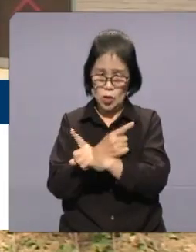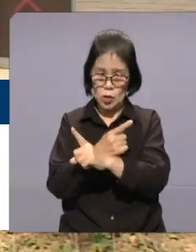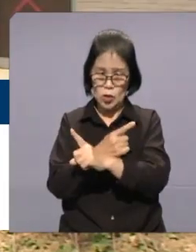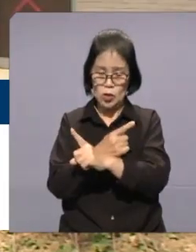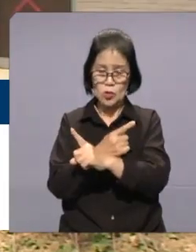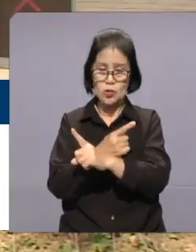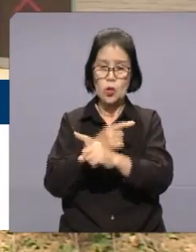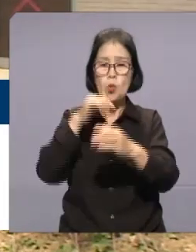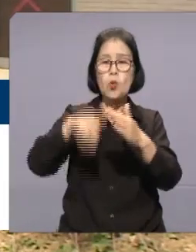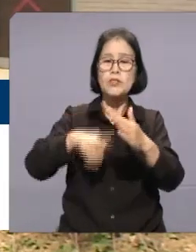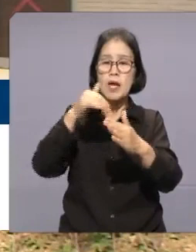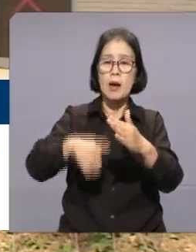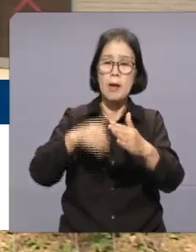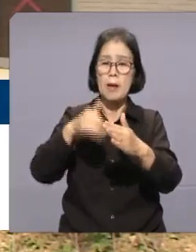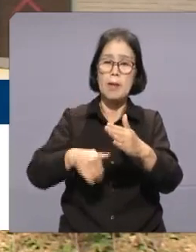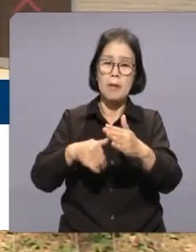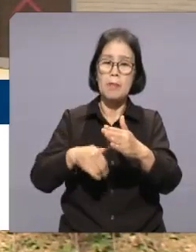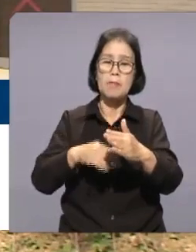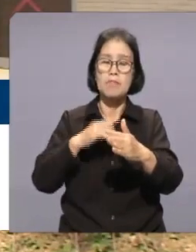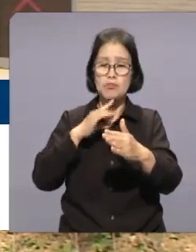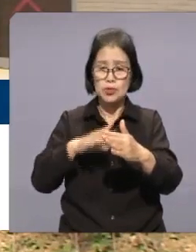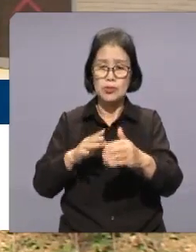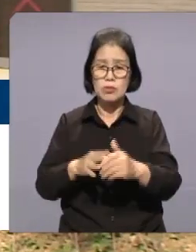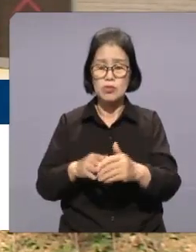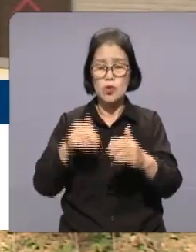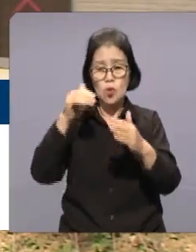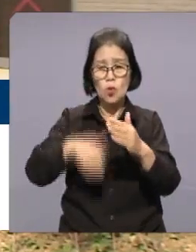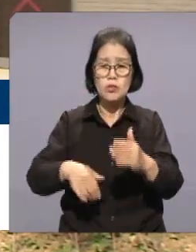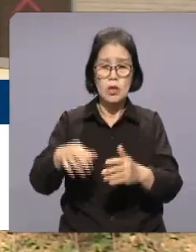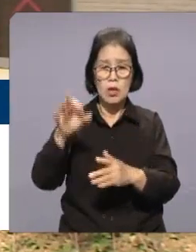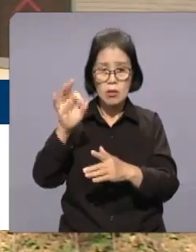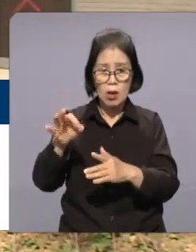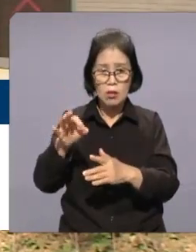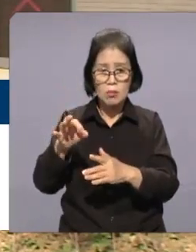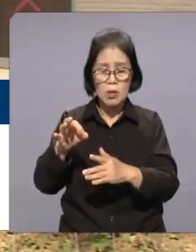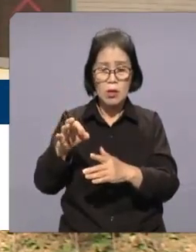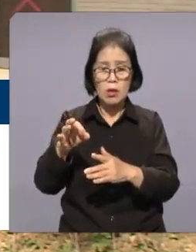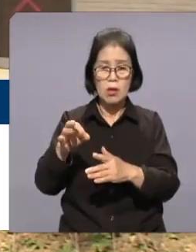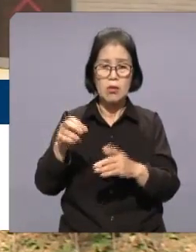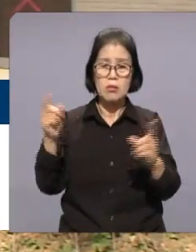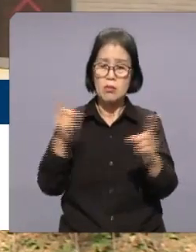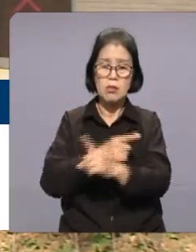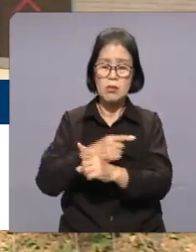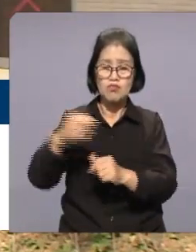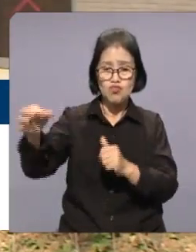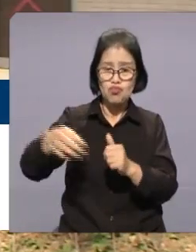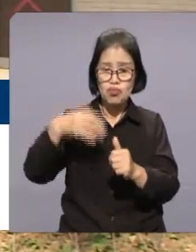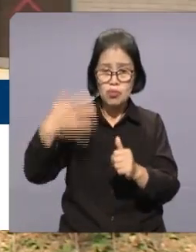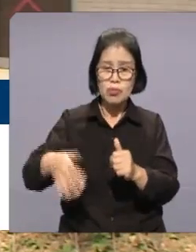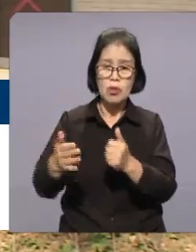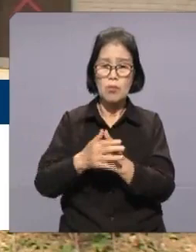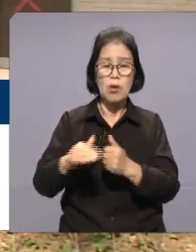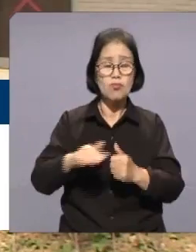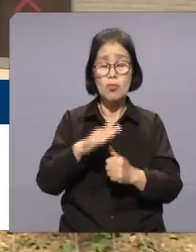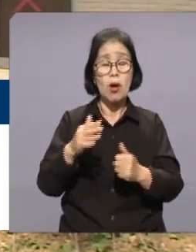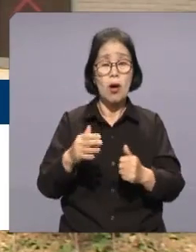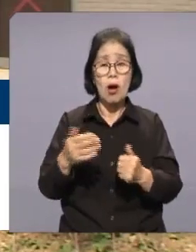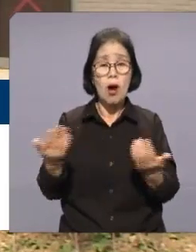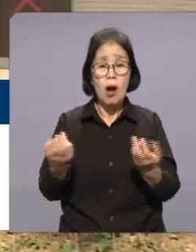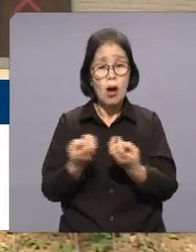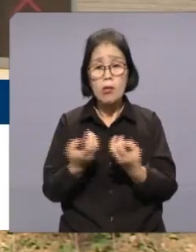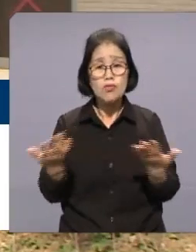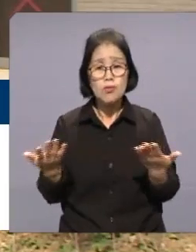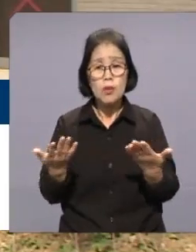설계 변경을 이뤄가지고 공사를 한 것밖에 없는데 지금 변경 계약을 안 해주고 공사 대금을 지급을 안 해줘서 우리가 할수 있는